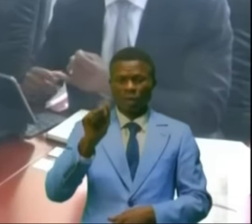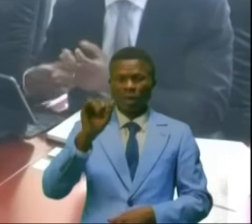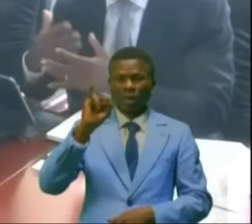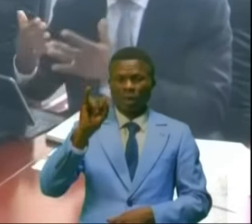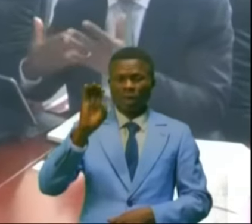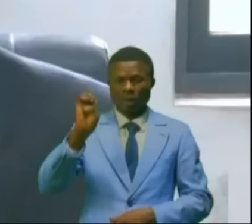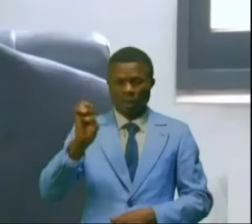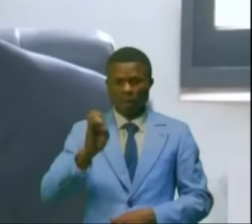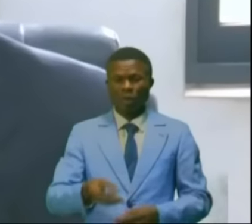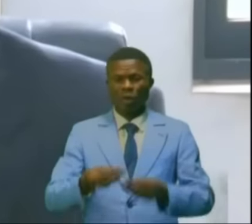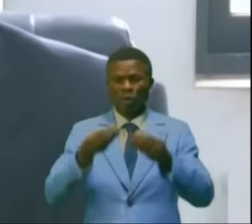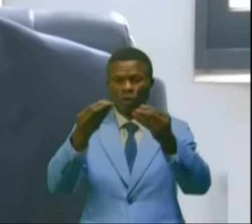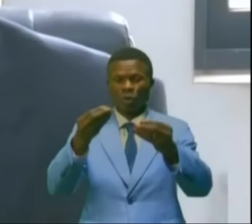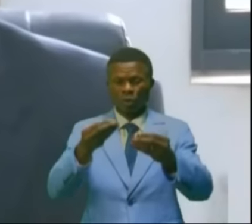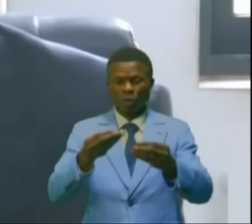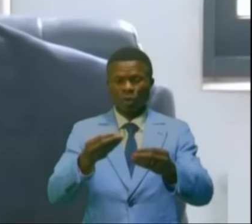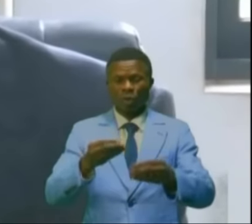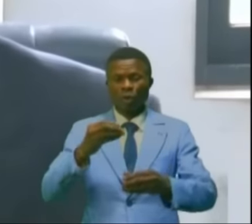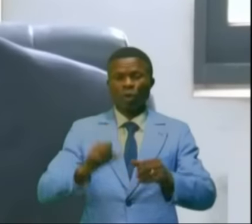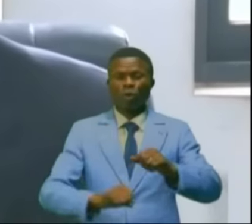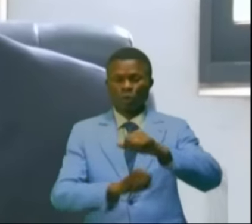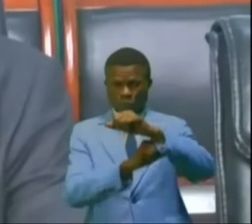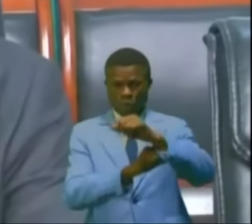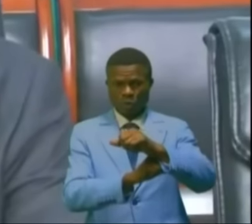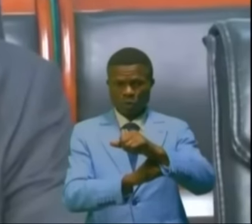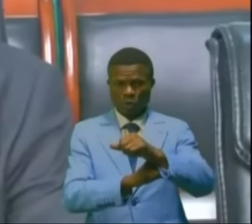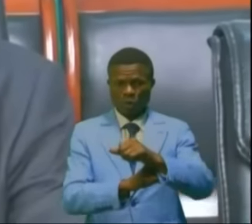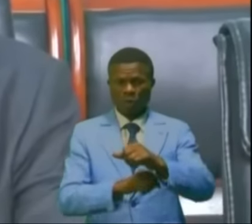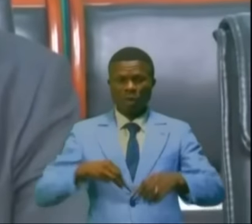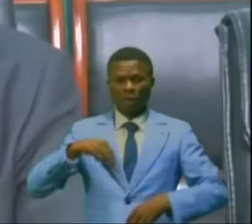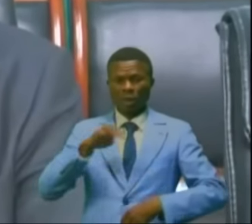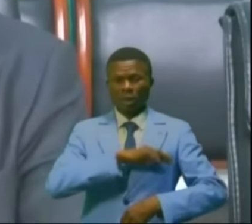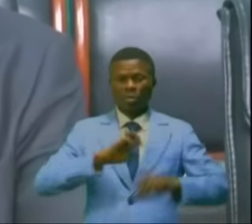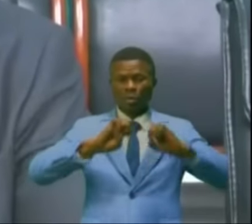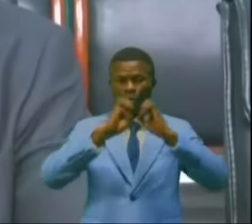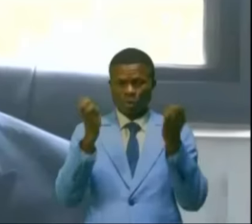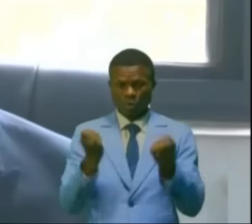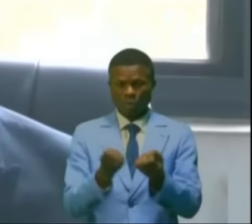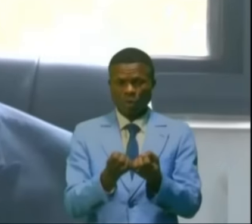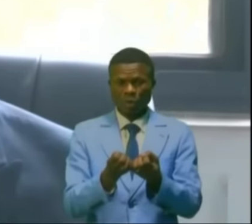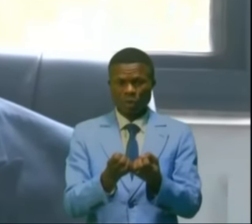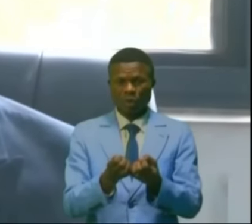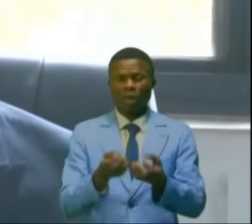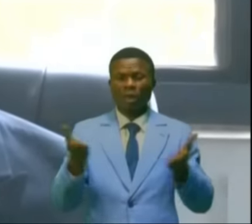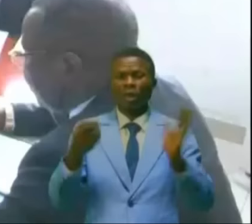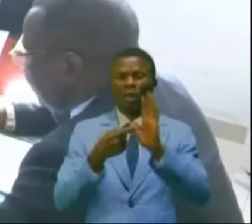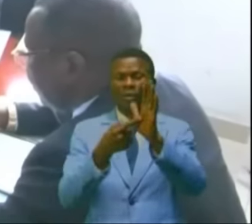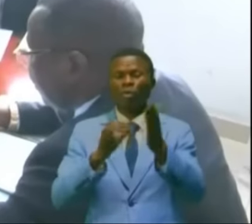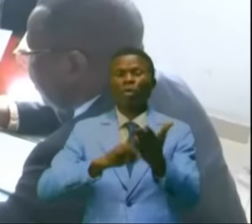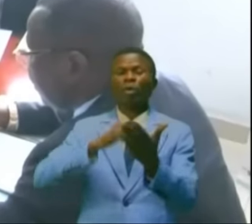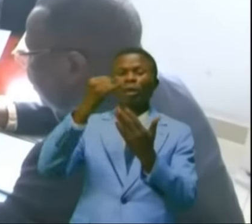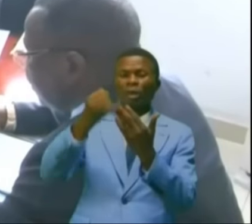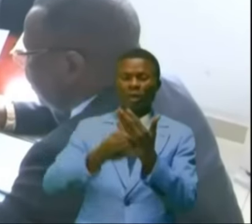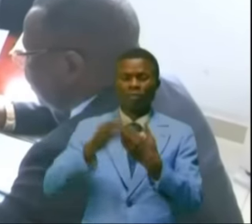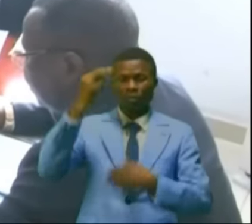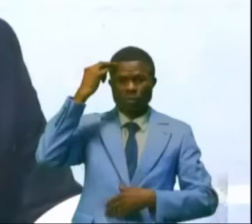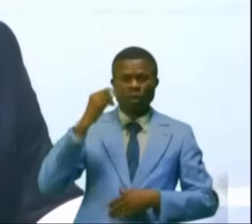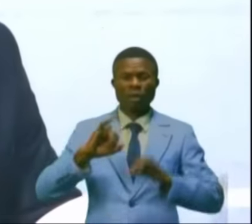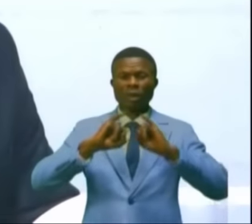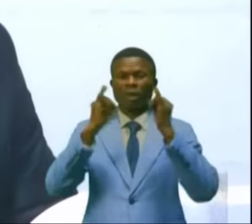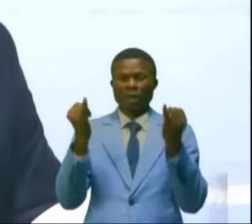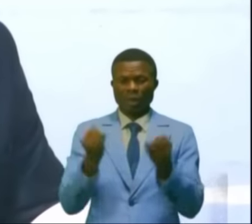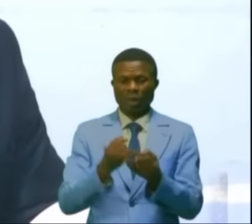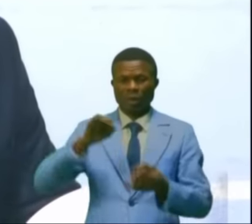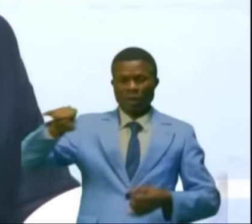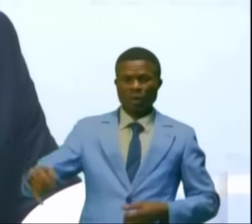veut apporter son expertise. Les membres de cette société sont venus présenter le projet au ministre de l'Industrie Julien